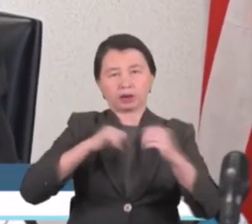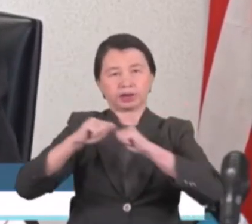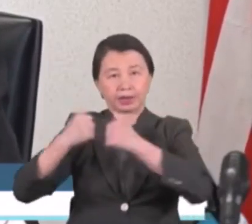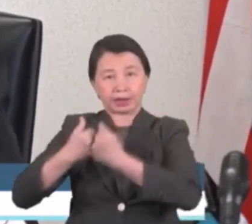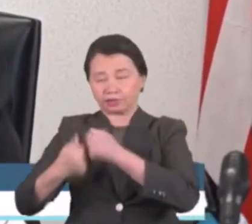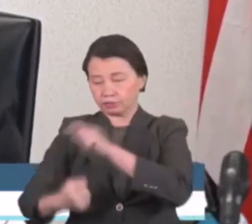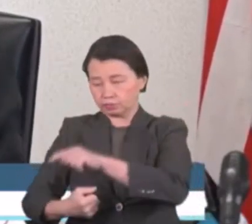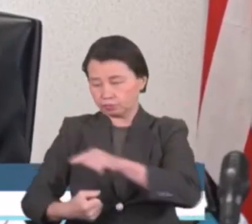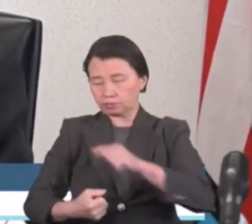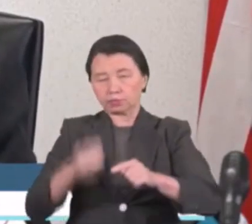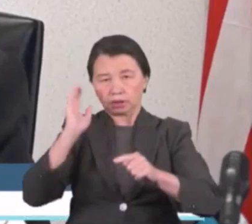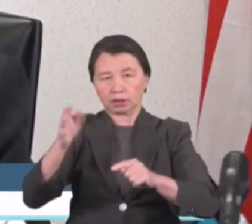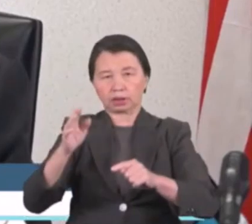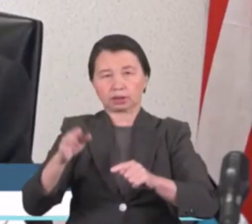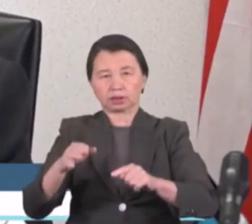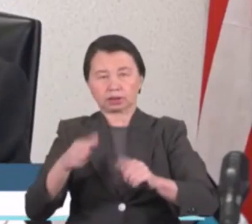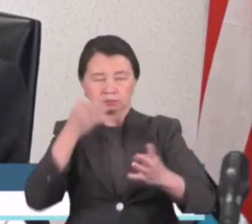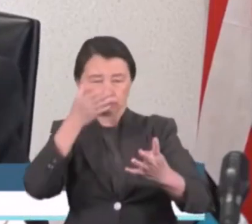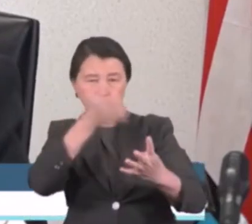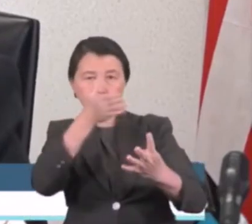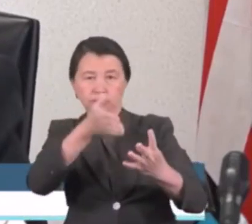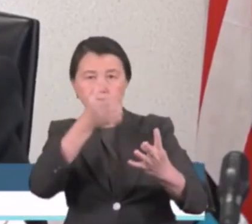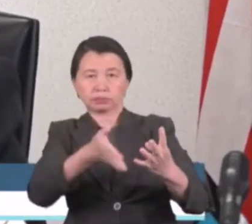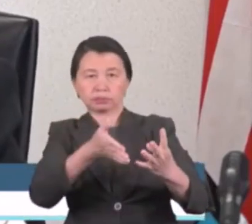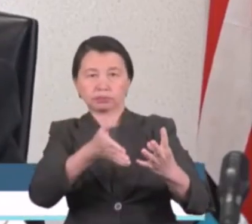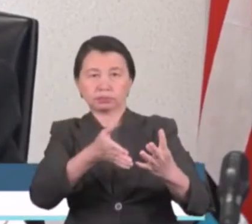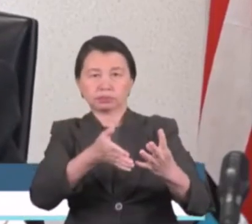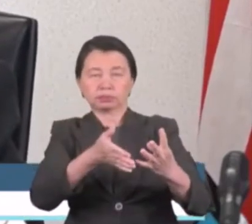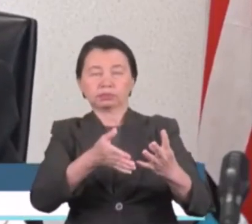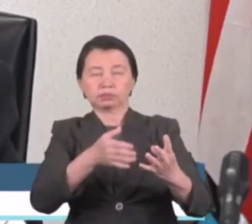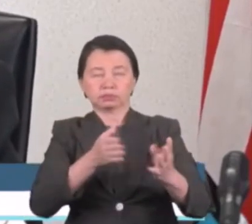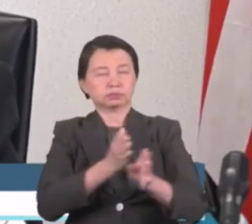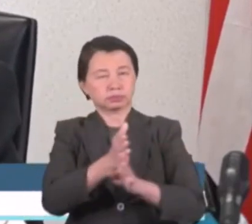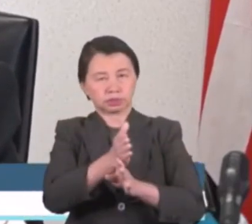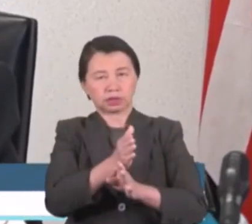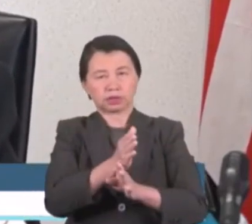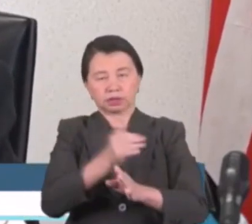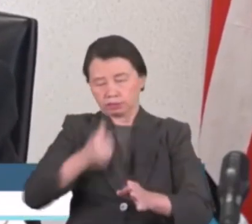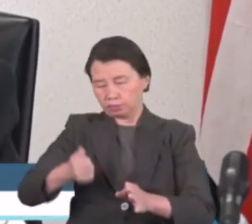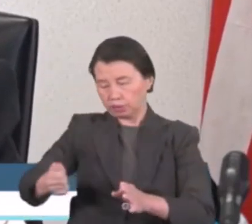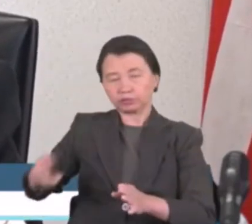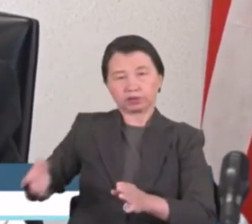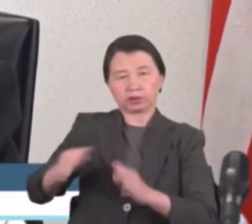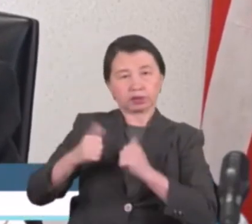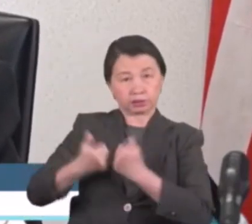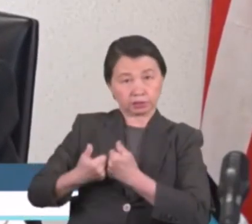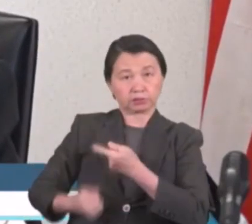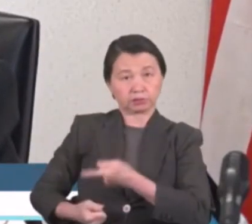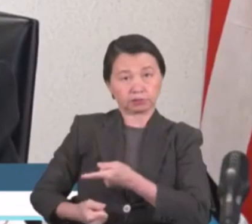agensi berkaitan yang akan kata benda yang berdasarkan bidang masing-masing.